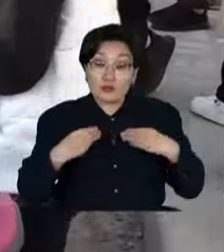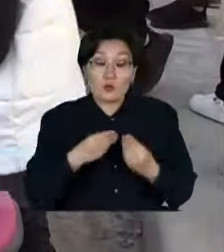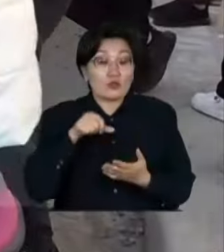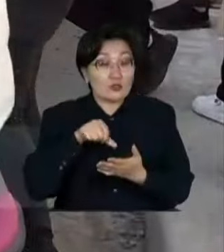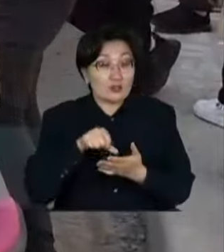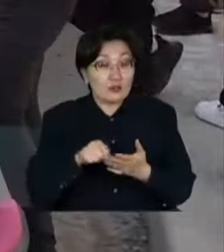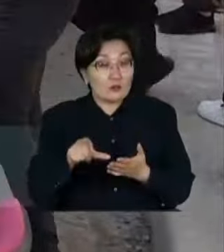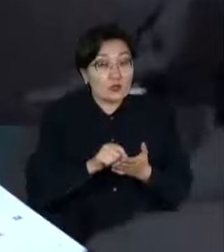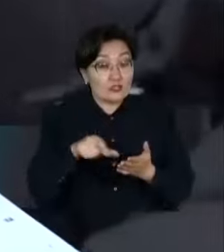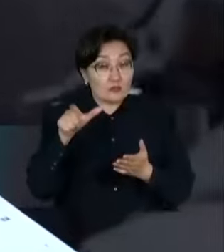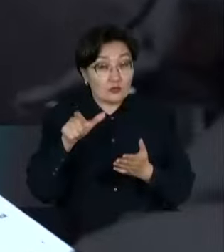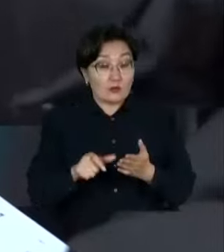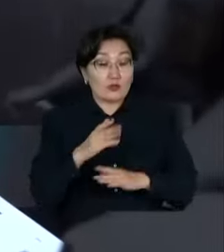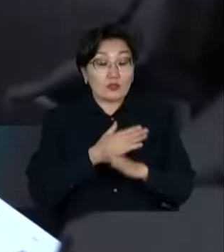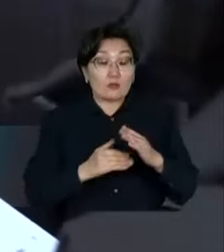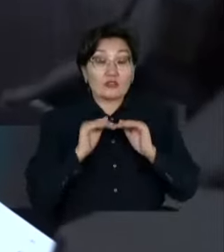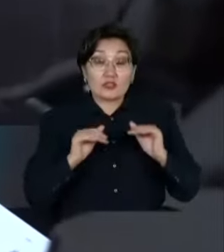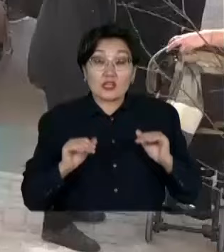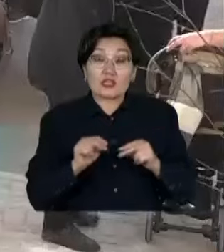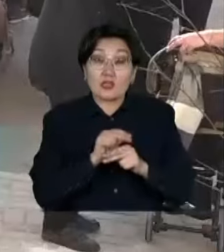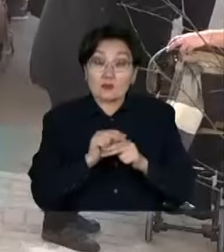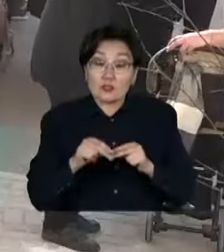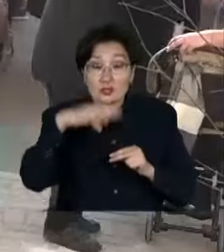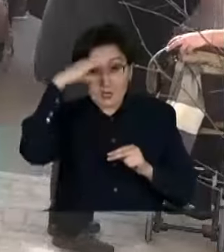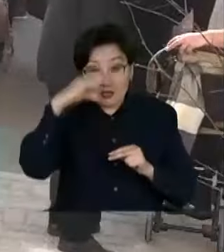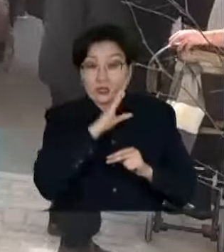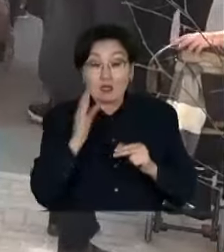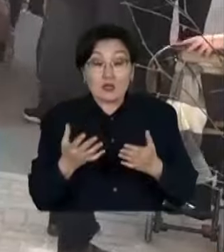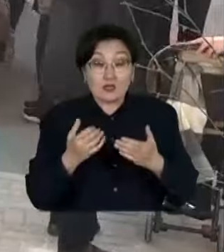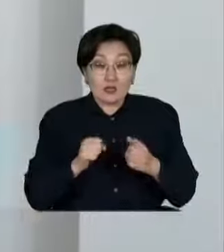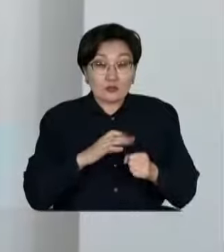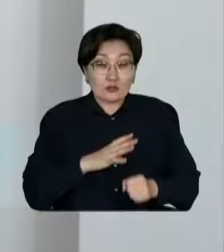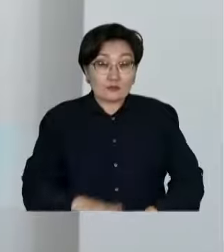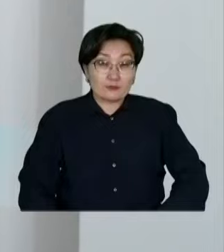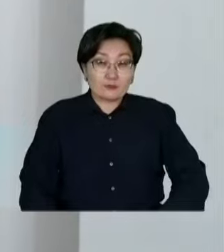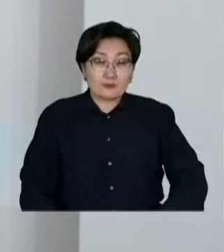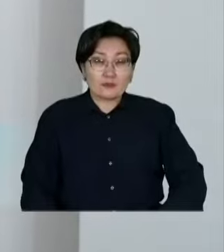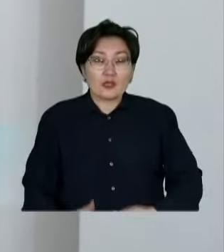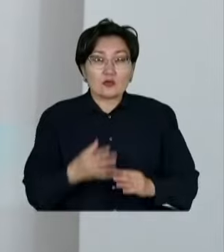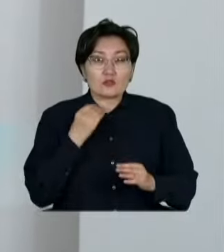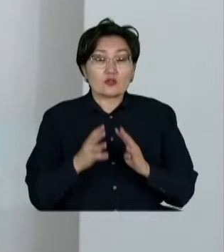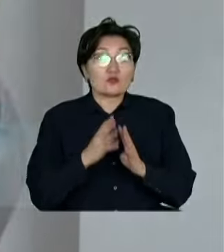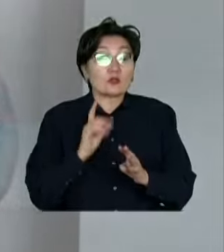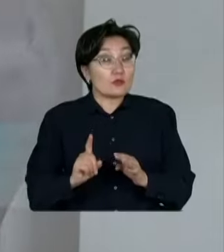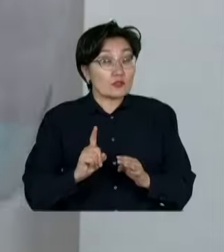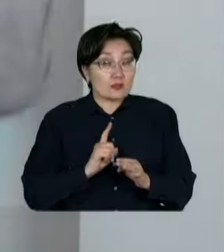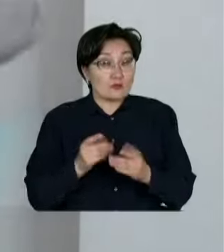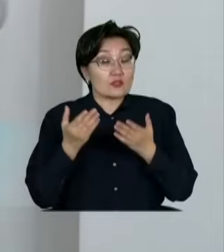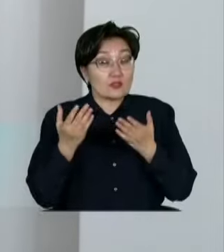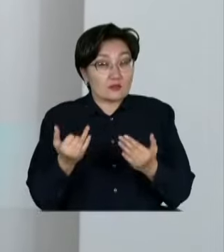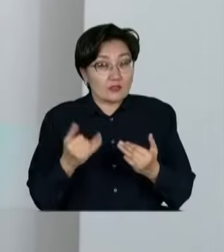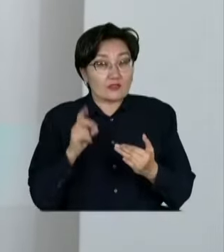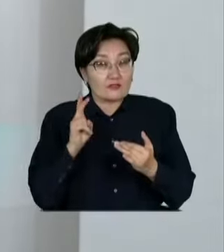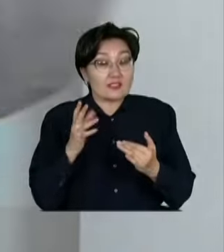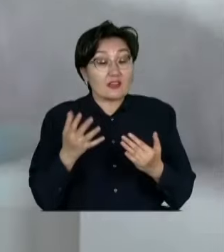мүшелері, зейнеткерлер және мүгедек балаларды тәрбиелеп отырған ата-аналар алды. Ждали свою очередь. Өз кезегімізді күттік. Міне бүгін пәтер